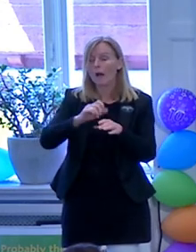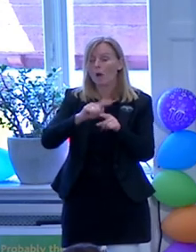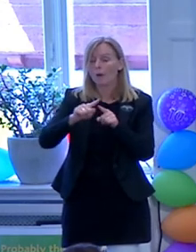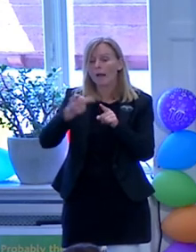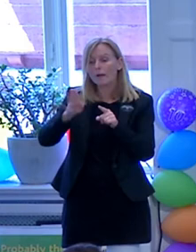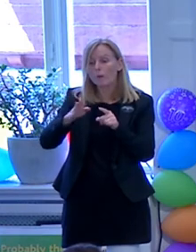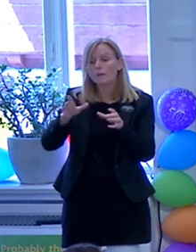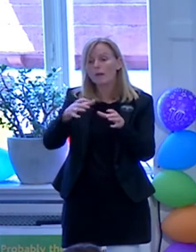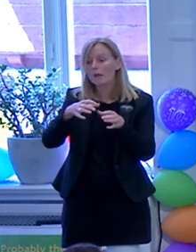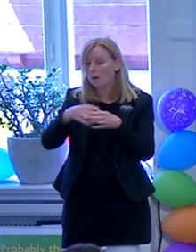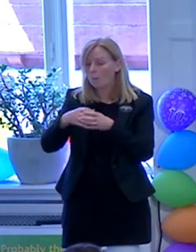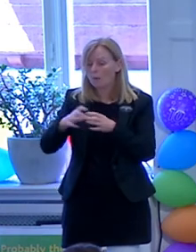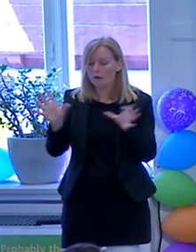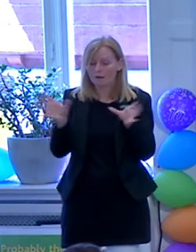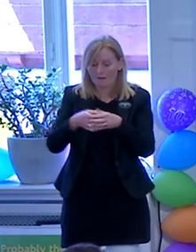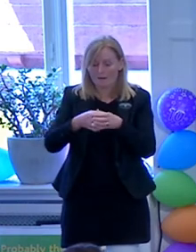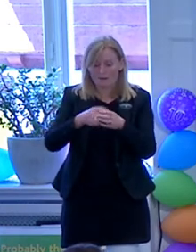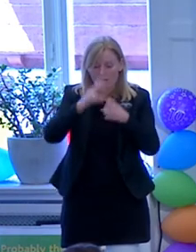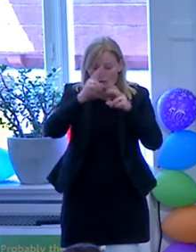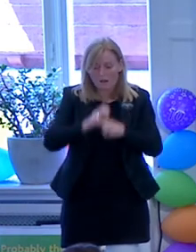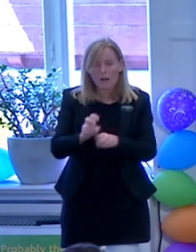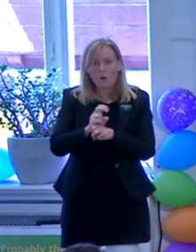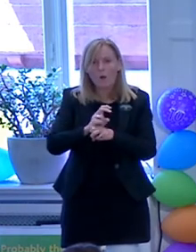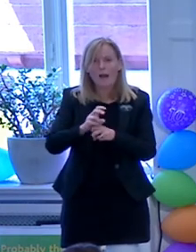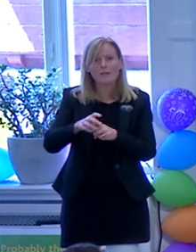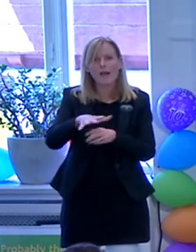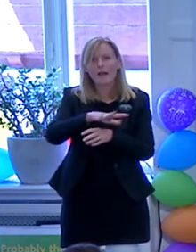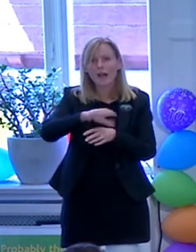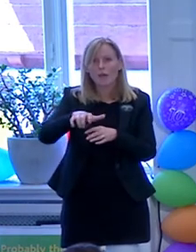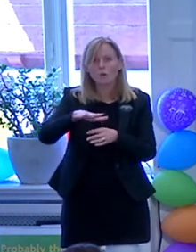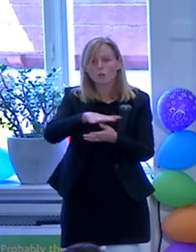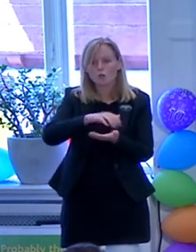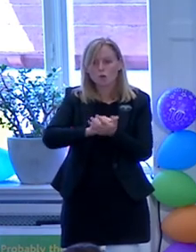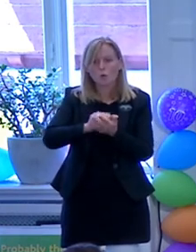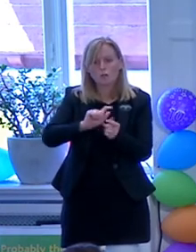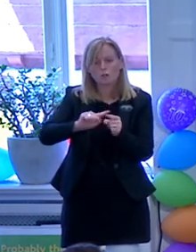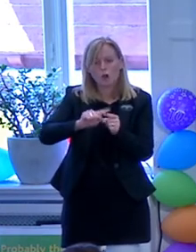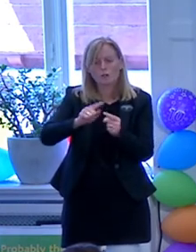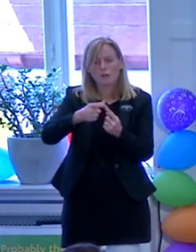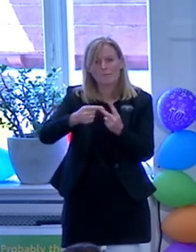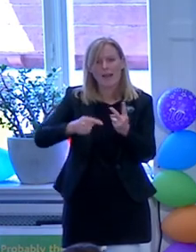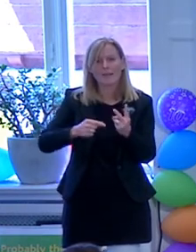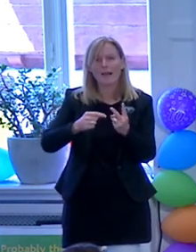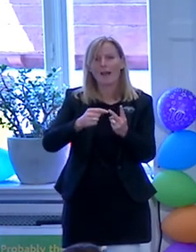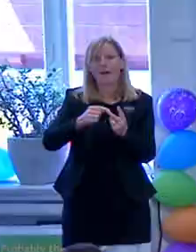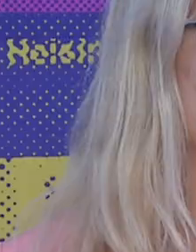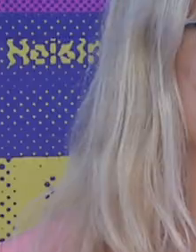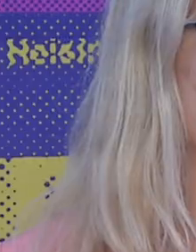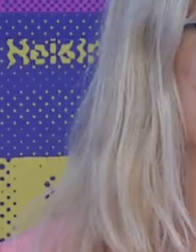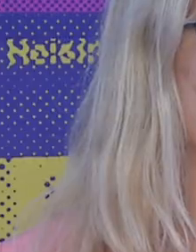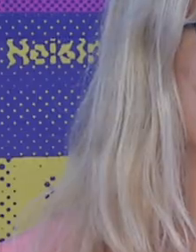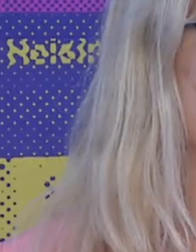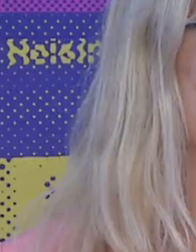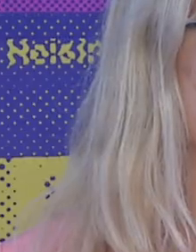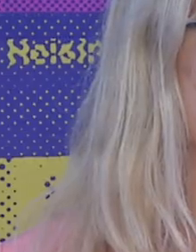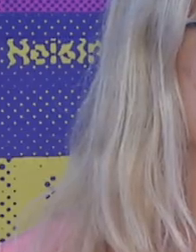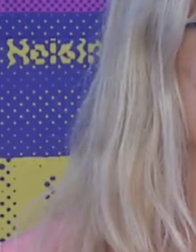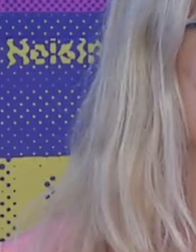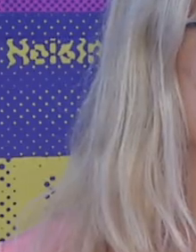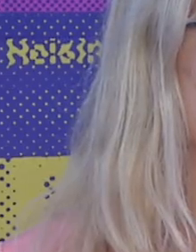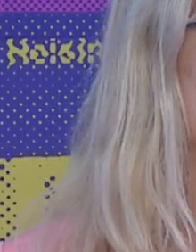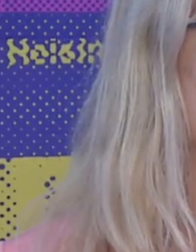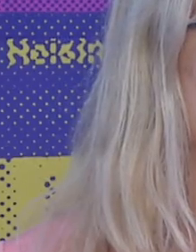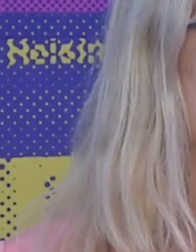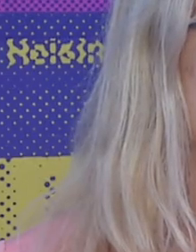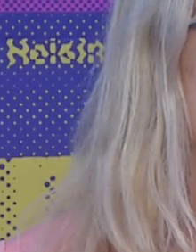kundgrupper som just tittar på den här frågan. När nu Region Skåne ställs inför ett val till exempel med sin leverantör Cerner, det valet kommer